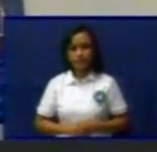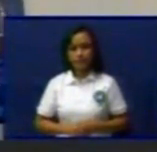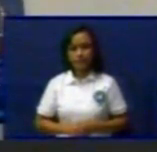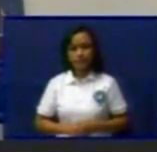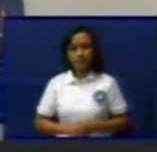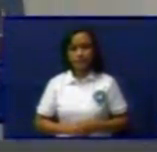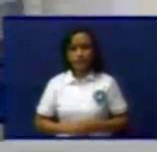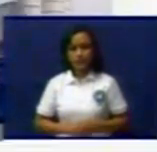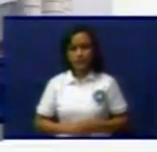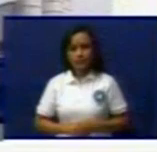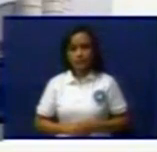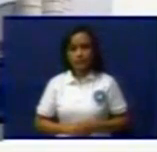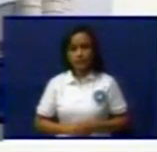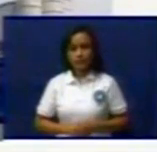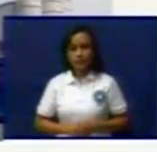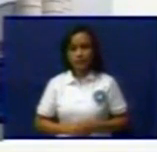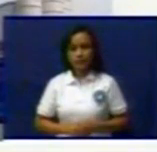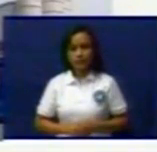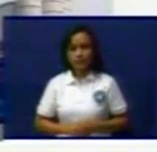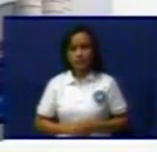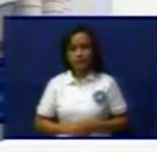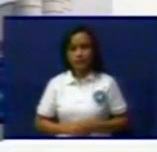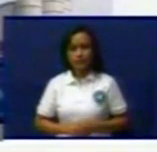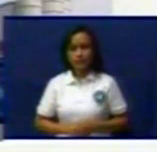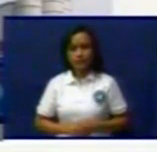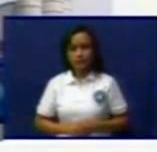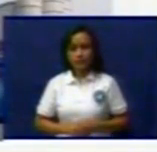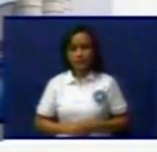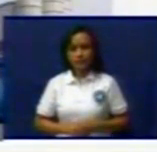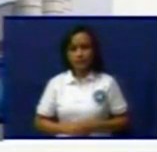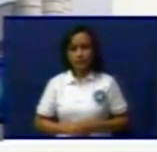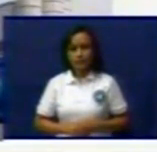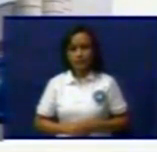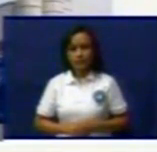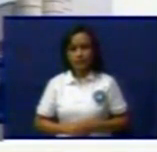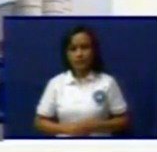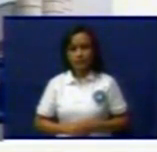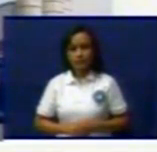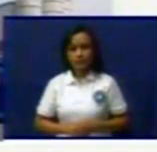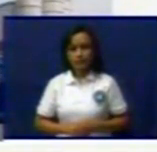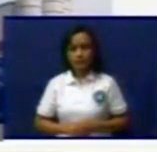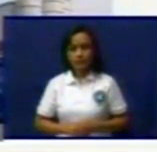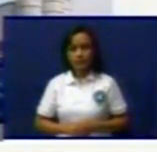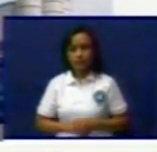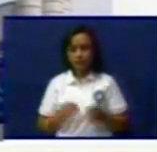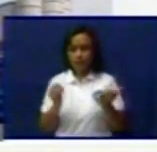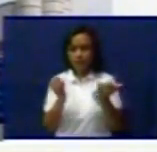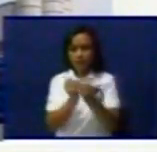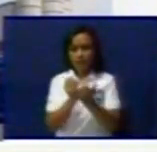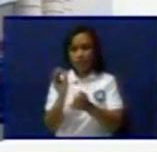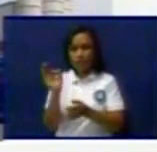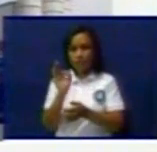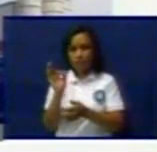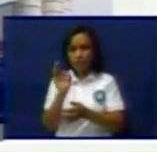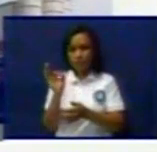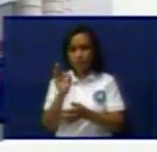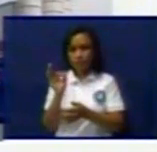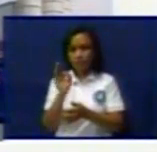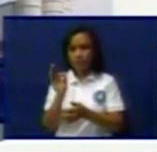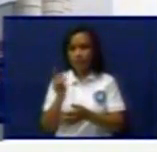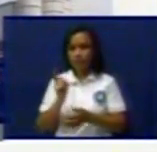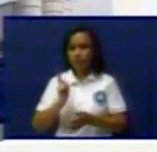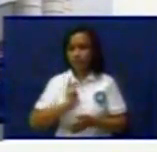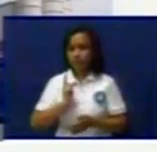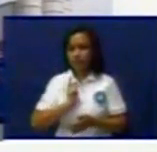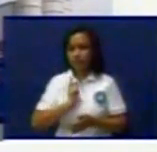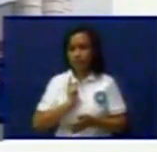另外，为了给项目的施工和运营提供物资和能源保障，我们新提出了新建电厂、钢厂、水利厂等建设项目。目前这些项目也都在研究当中。 al mismo tiempo a fin de garantizar